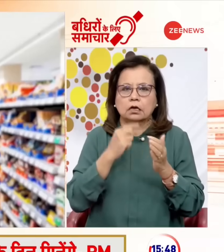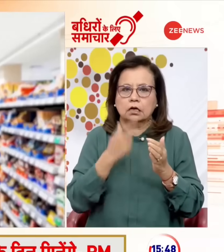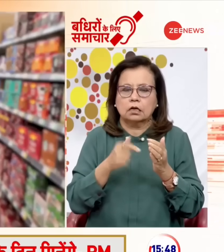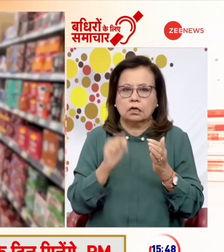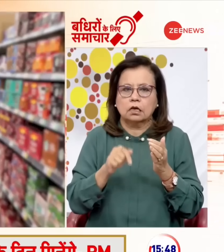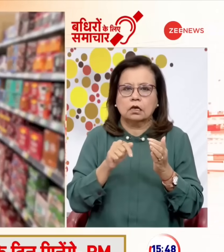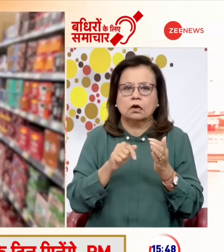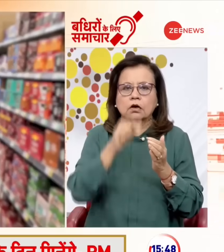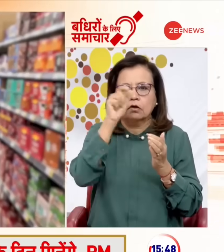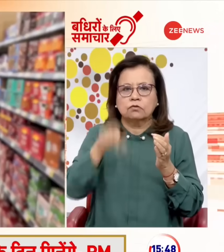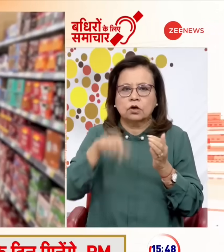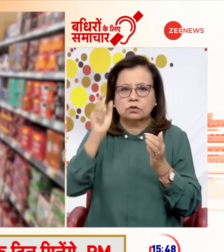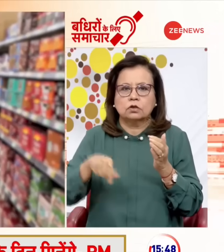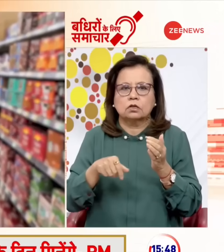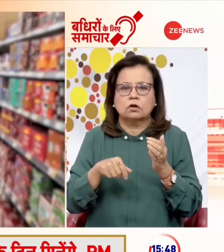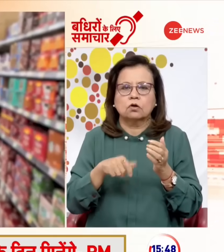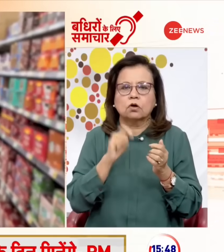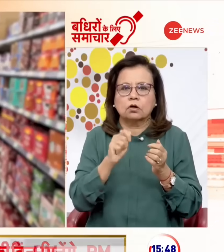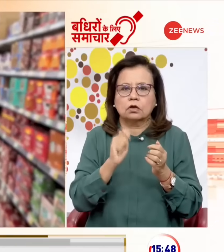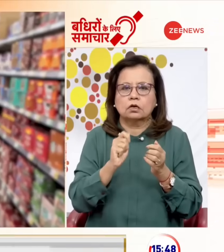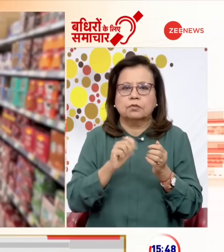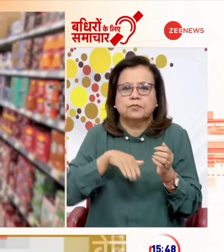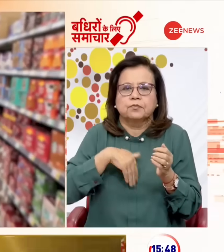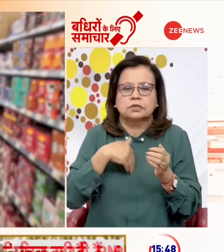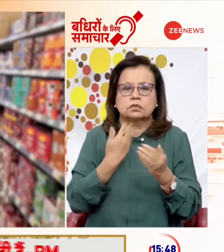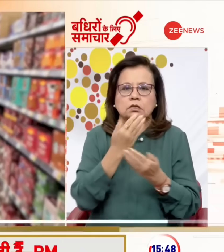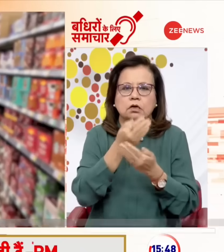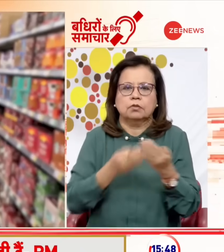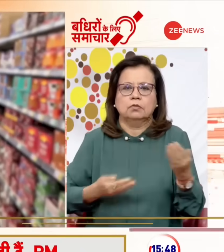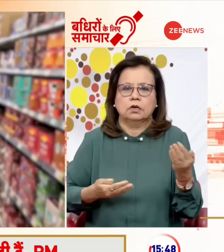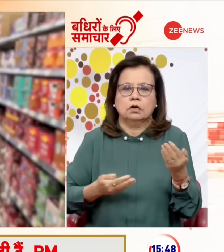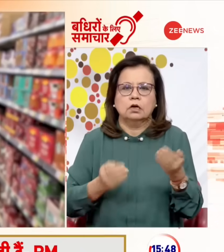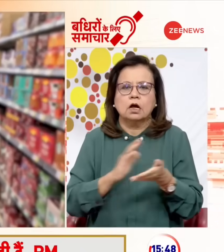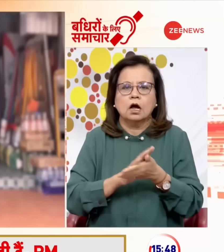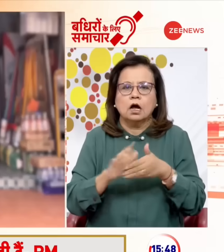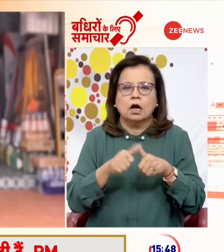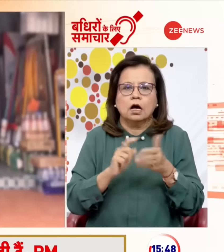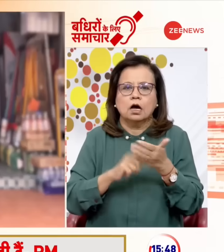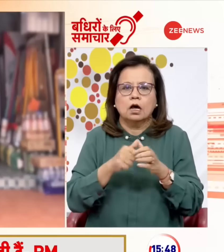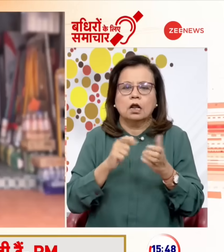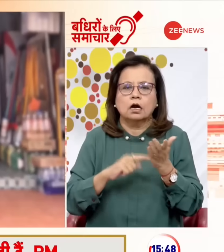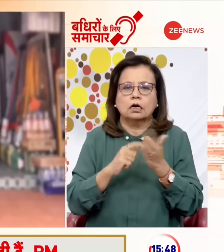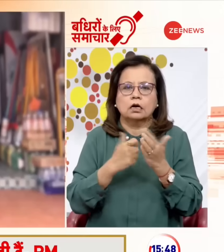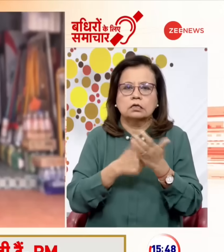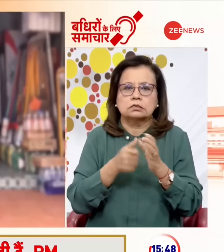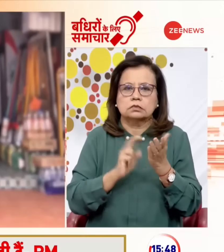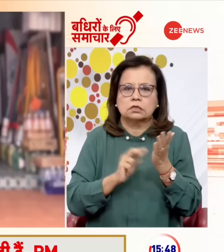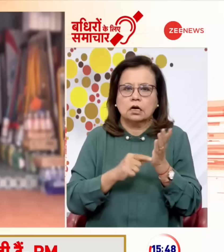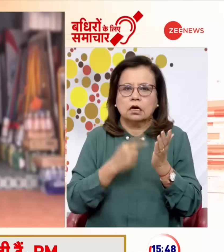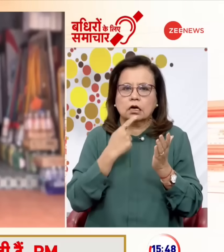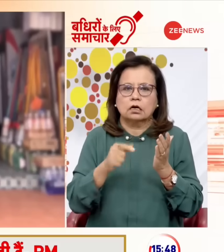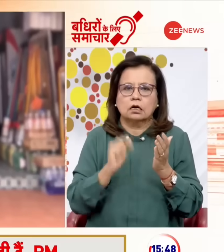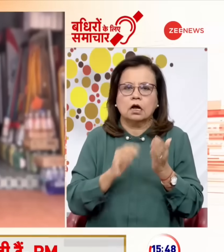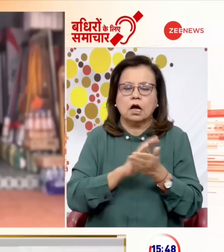ये व्यक्तियों और निर्माताओं की पसंद का मामला है। हलाल ट्रस्ट का कहना है